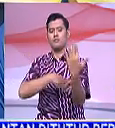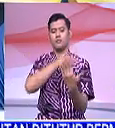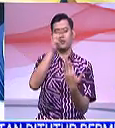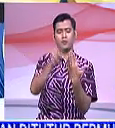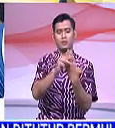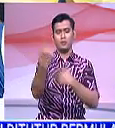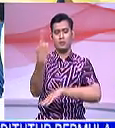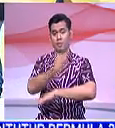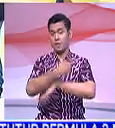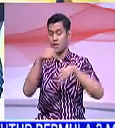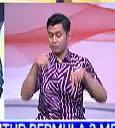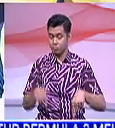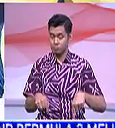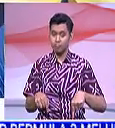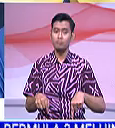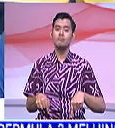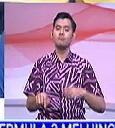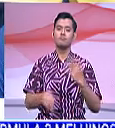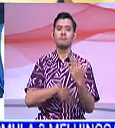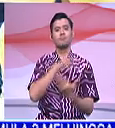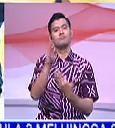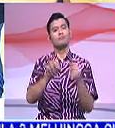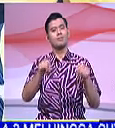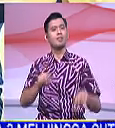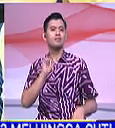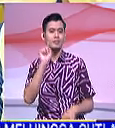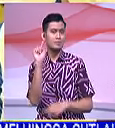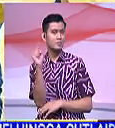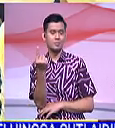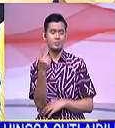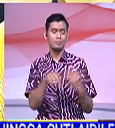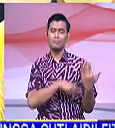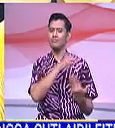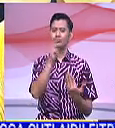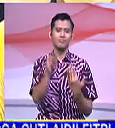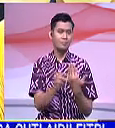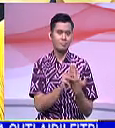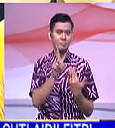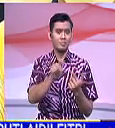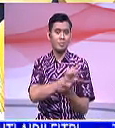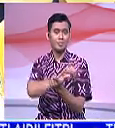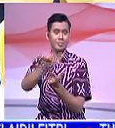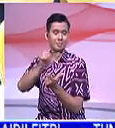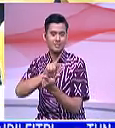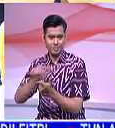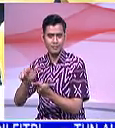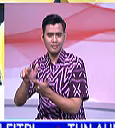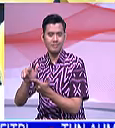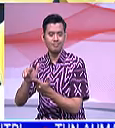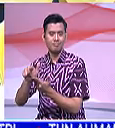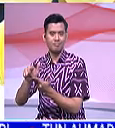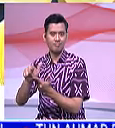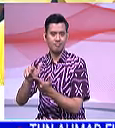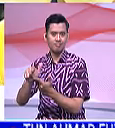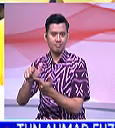ini gimana pokoknya romanthony bukan sekedar program yang mesti diluruskan Ayang program